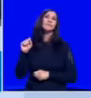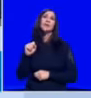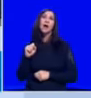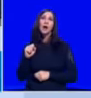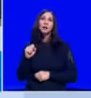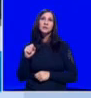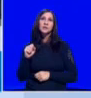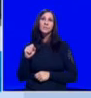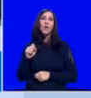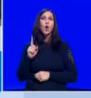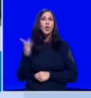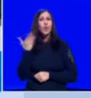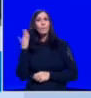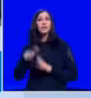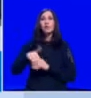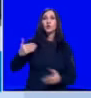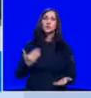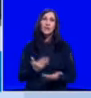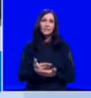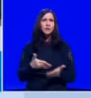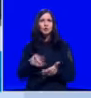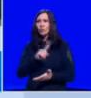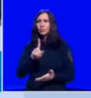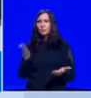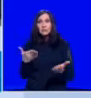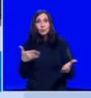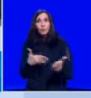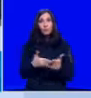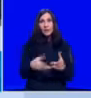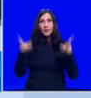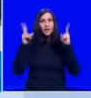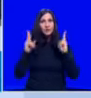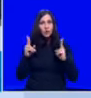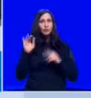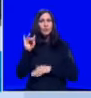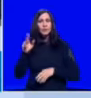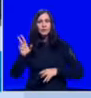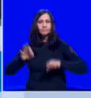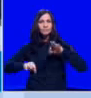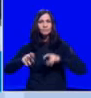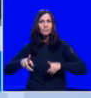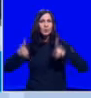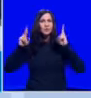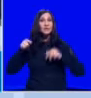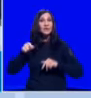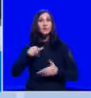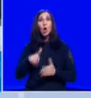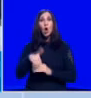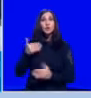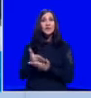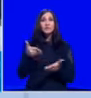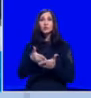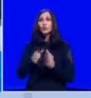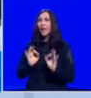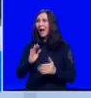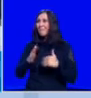каса, който беше в оставка, защо не се противопоставихте на решението да бъде гласувана тази оставка? Защото така на